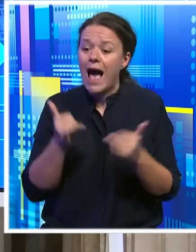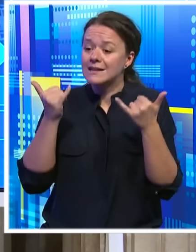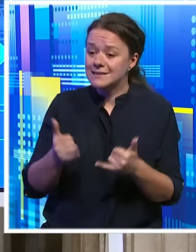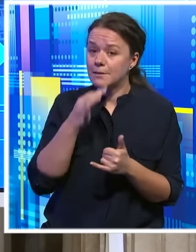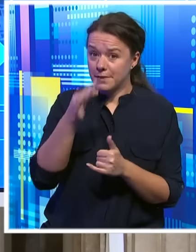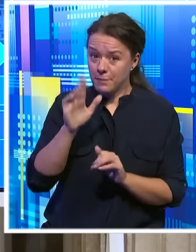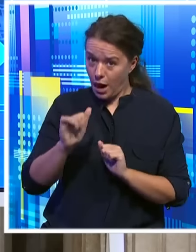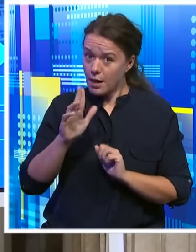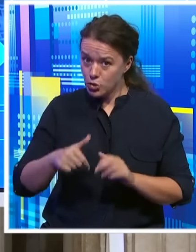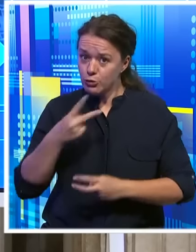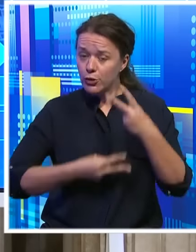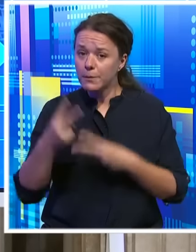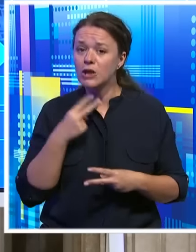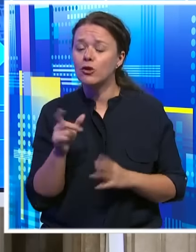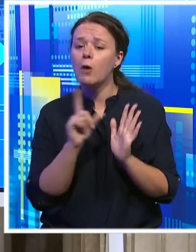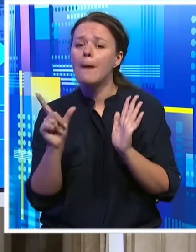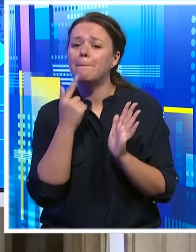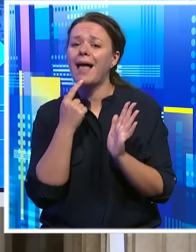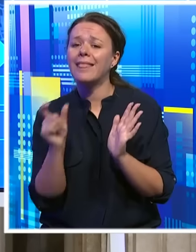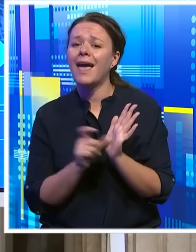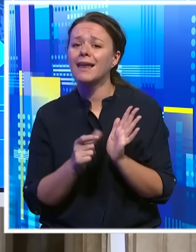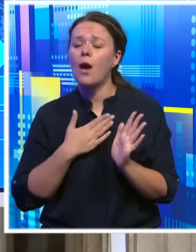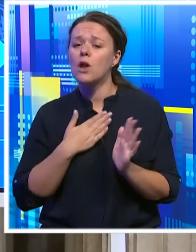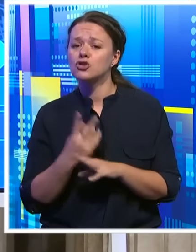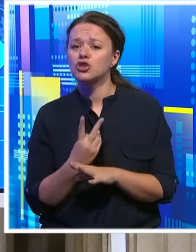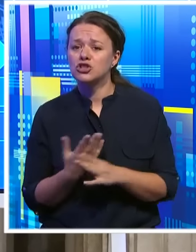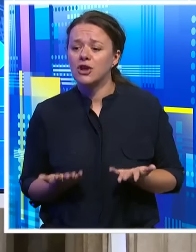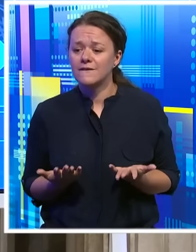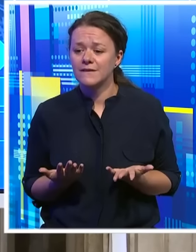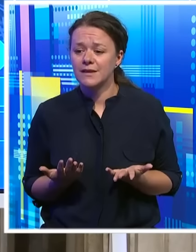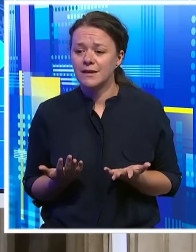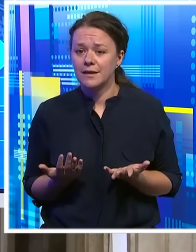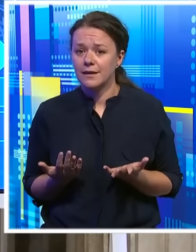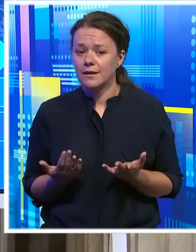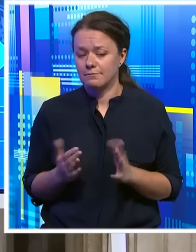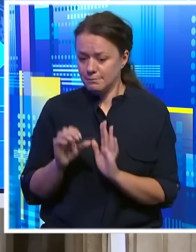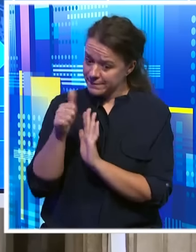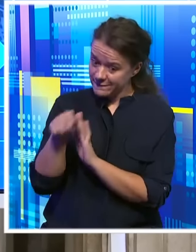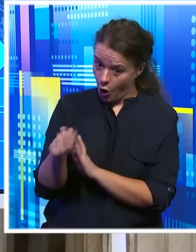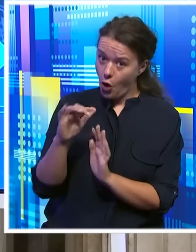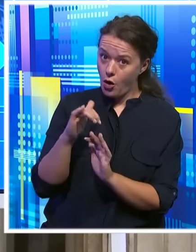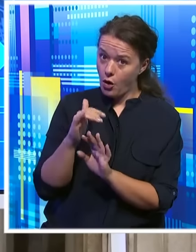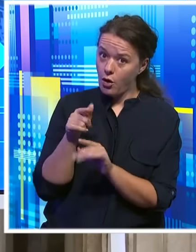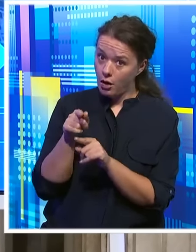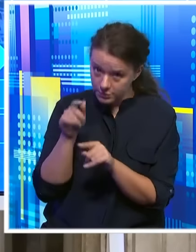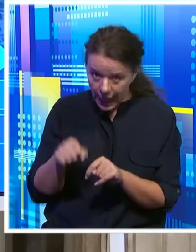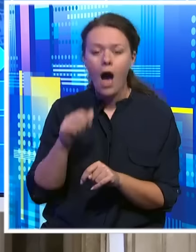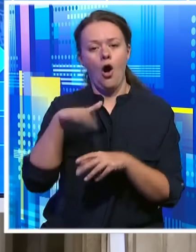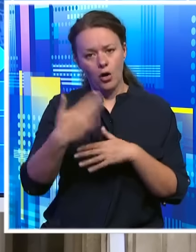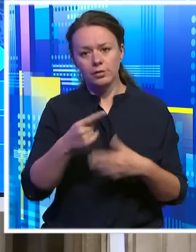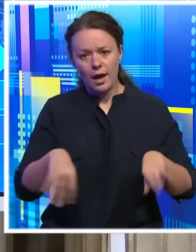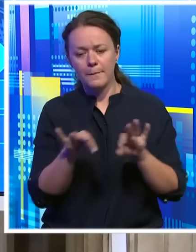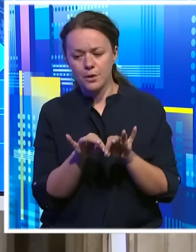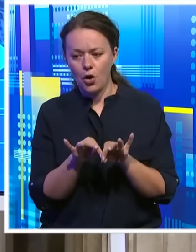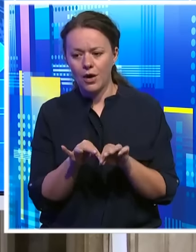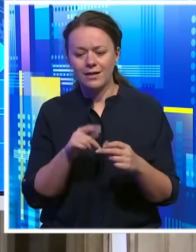proizvodnju baterija u našoj zemlji? To je nešto bez čega ne bismo uopšte ulazili u ceo projekat. Dakle, mi kažemo ova tri, nećemo